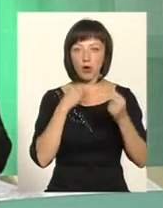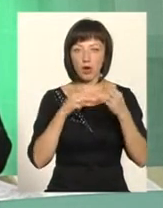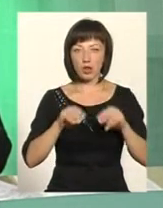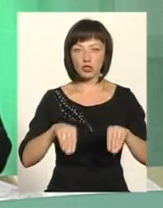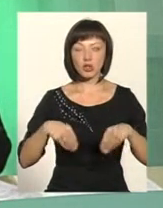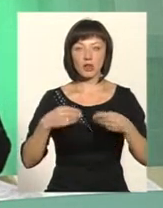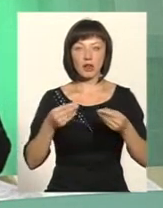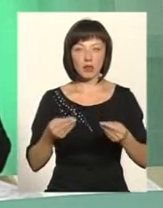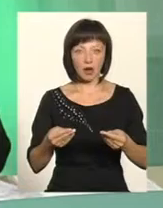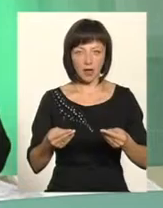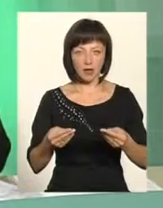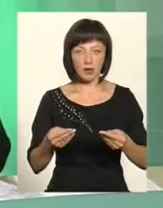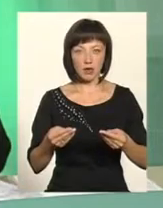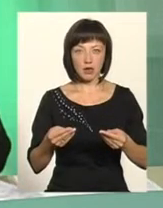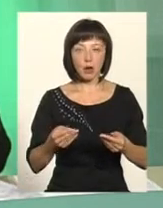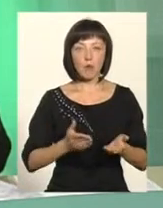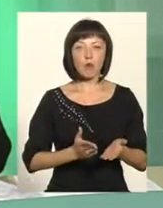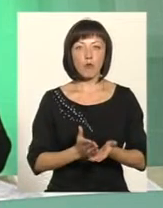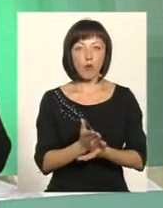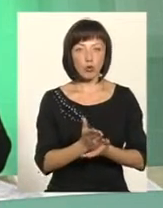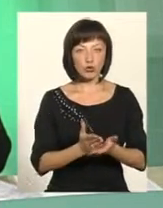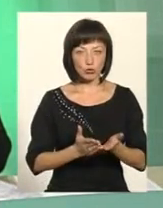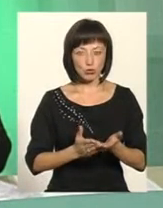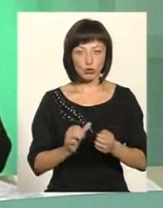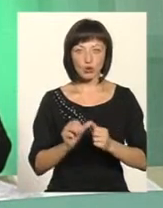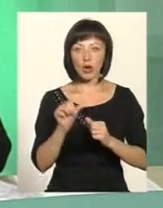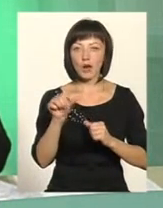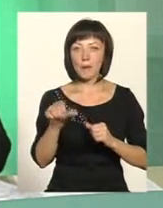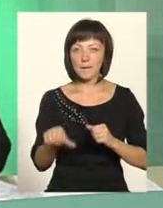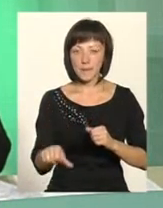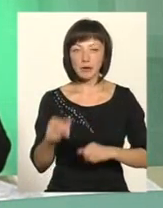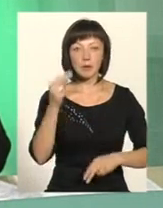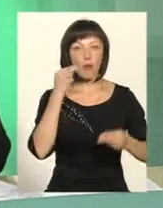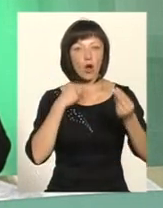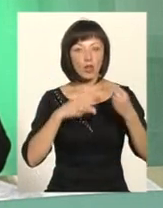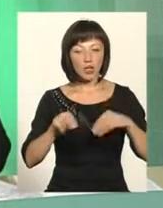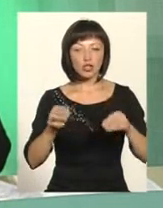надання медичних послуг, зокрема, покращити